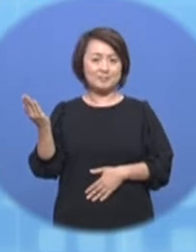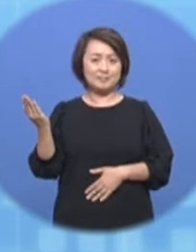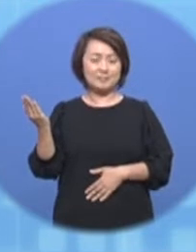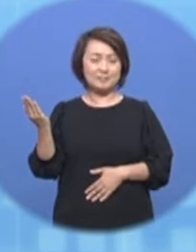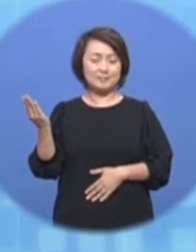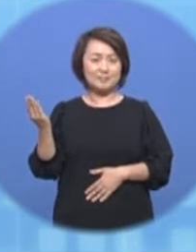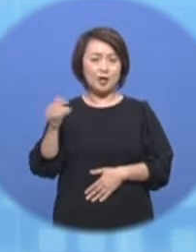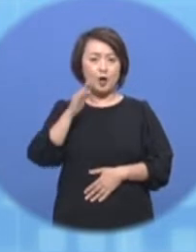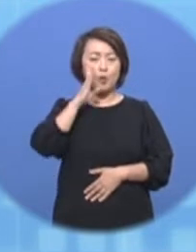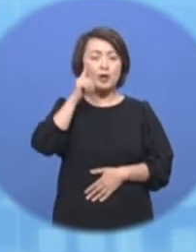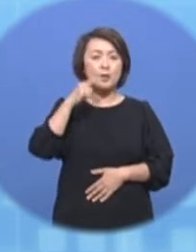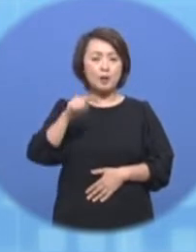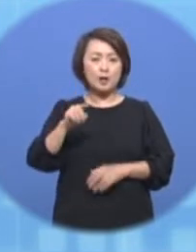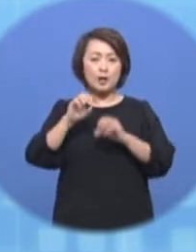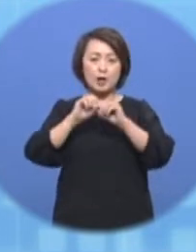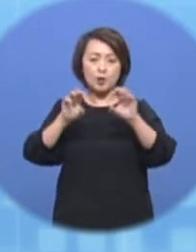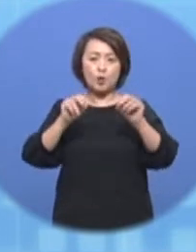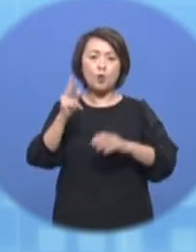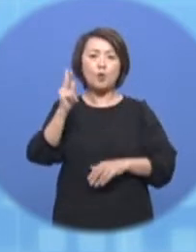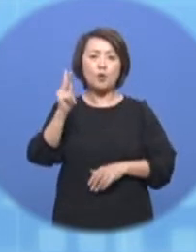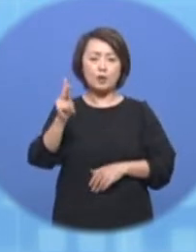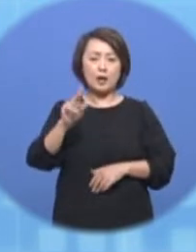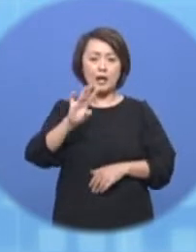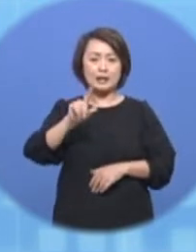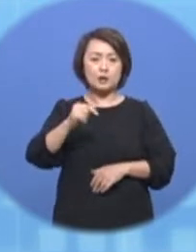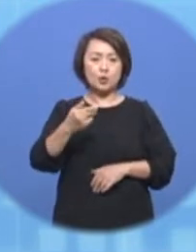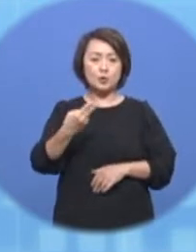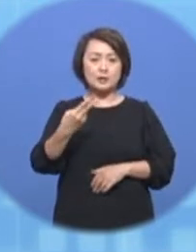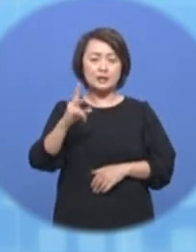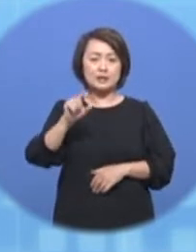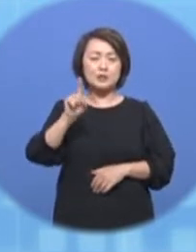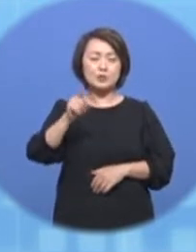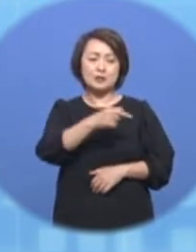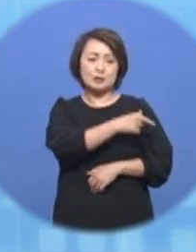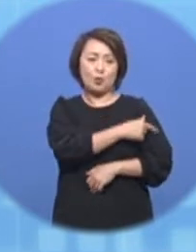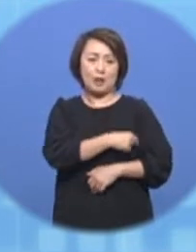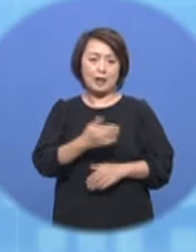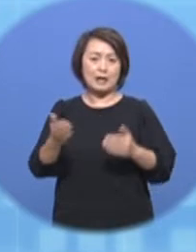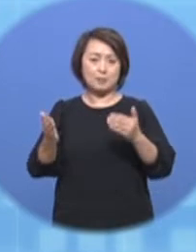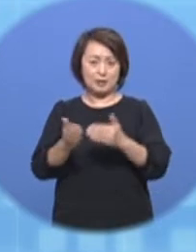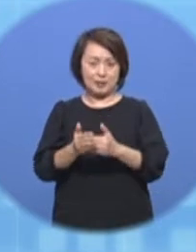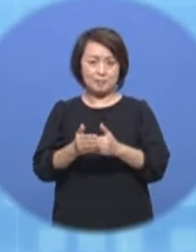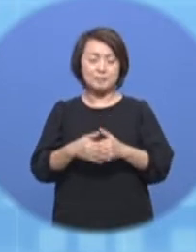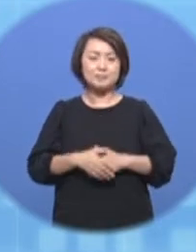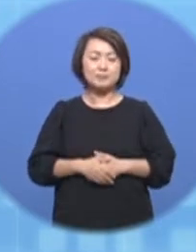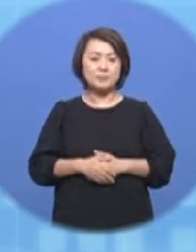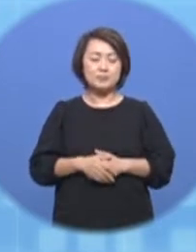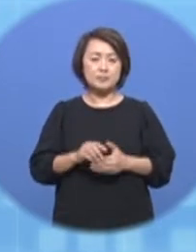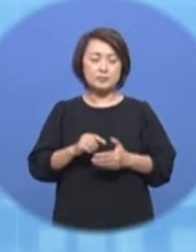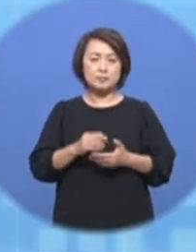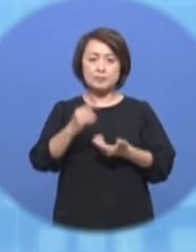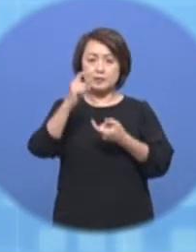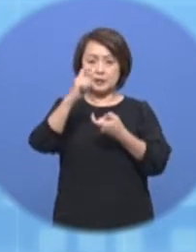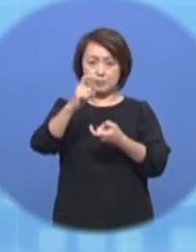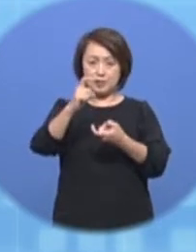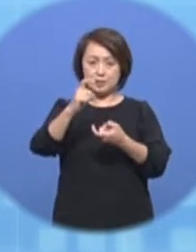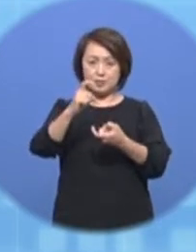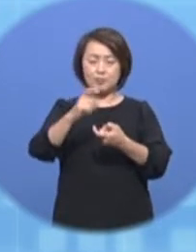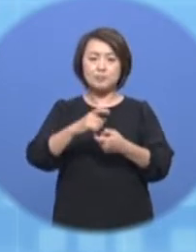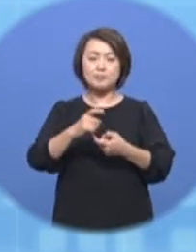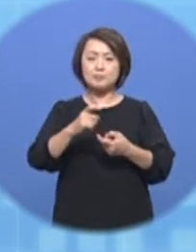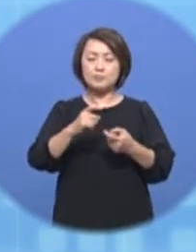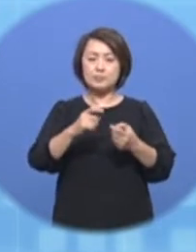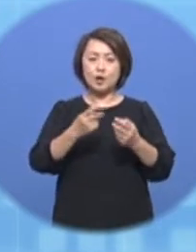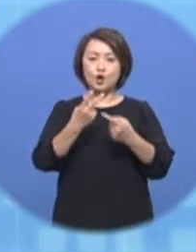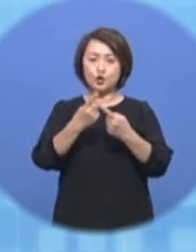640-8585 和歌山県広報課紀の国21の係まで。応募キーワード、郵便番